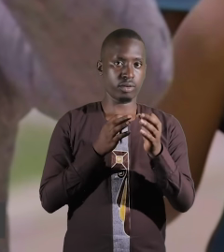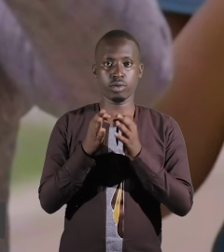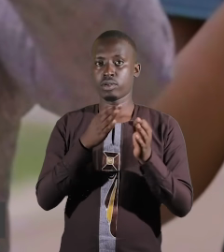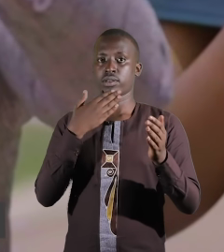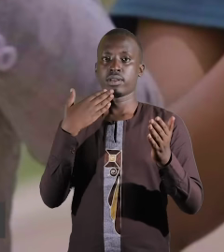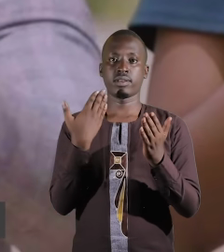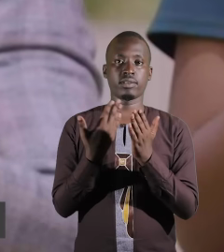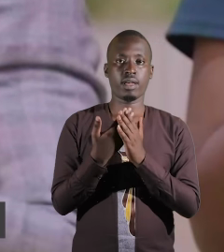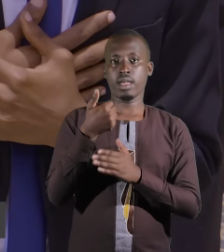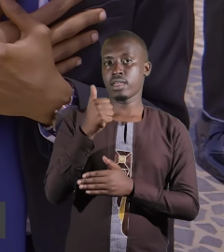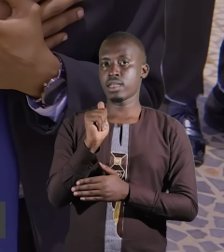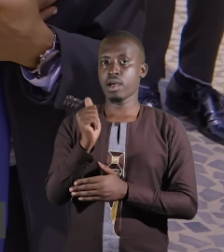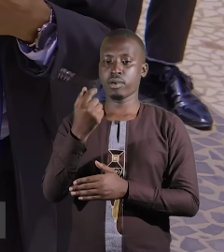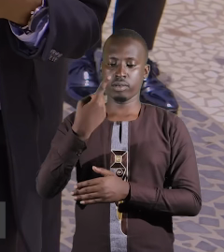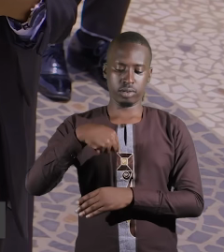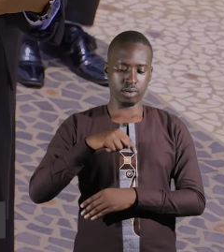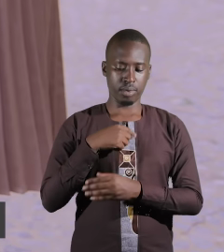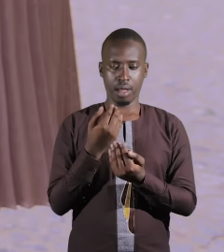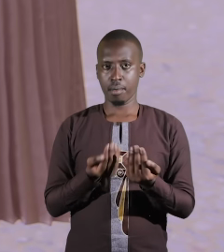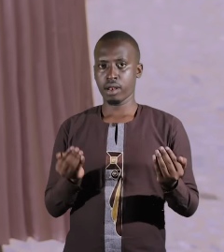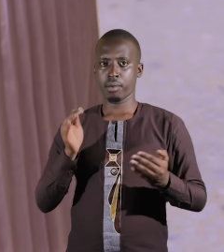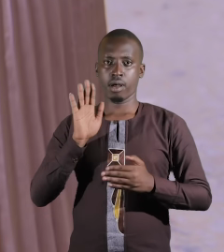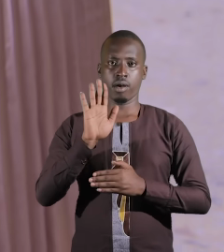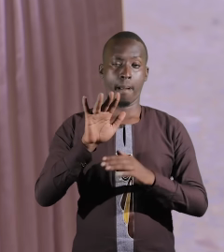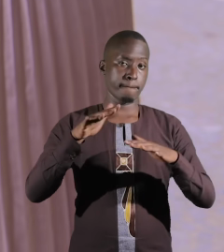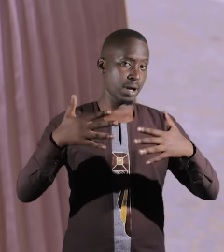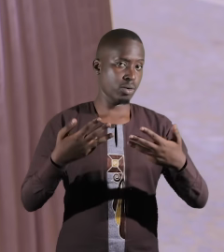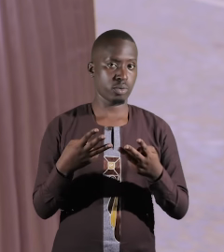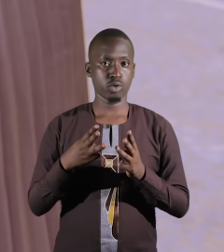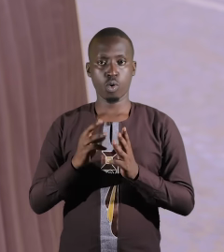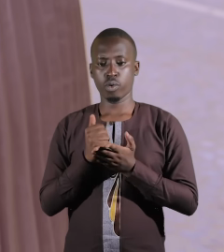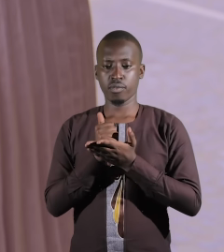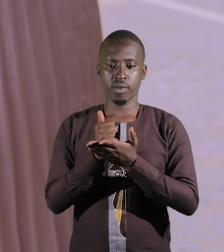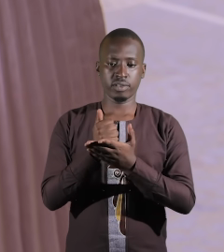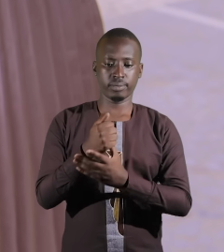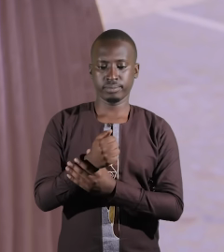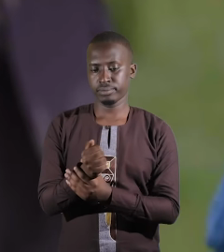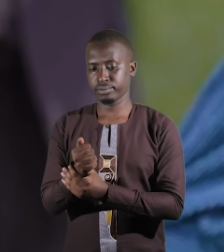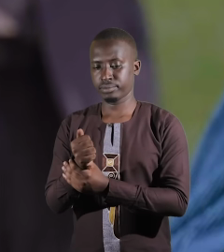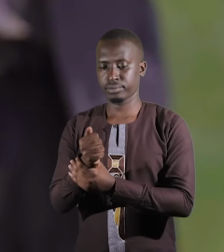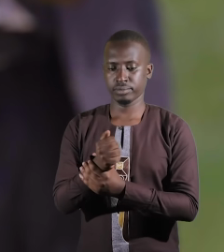ineza yewe kuri twa bana bawe mbega ukuntu wadufasha uraturandata